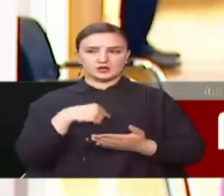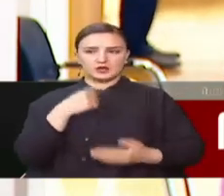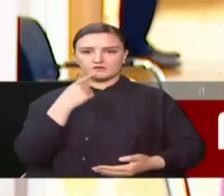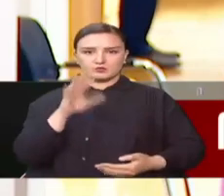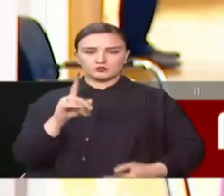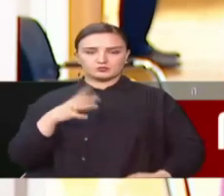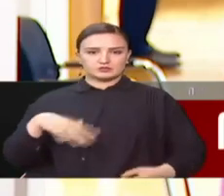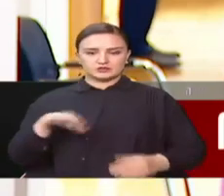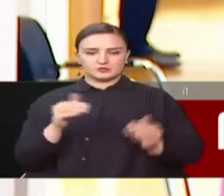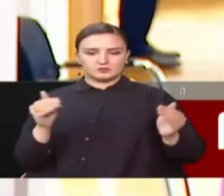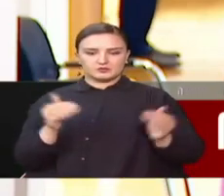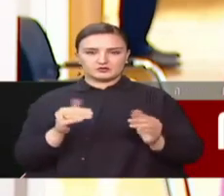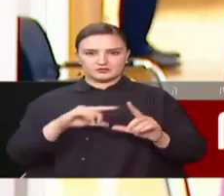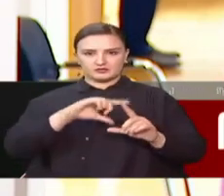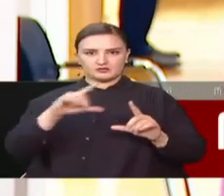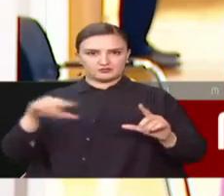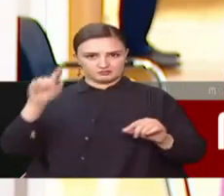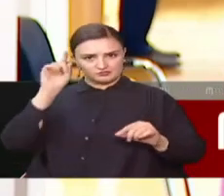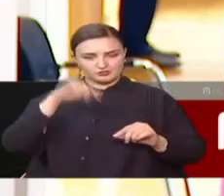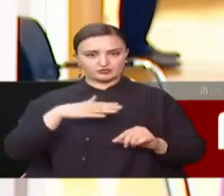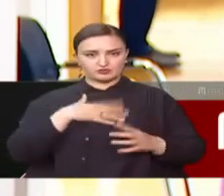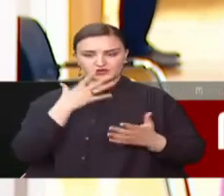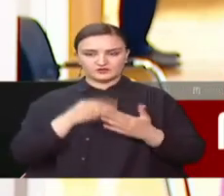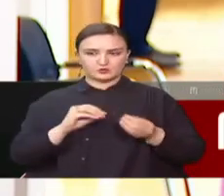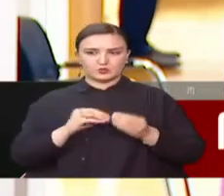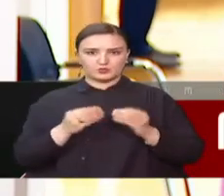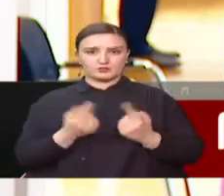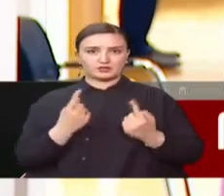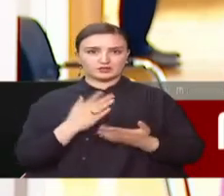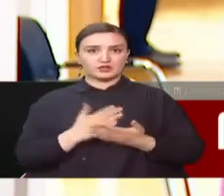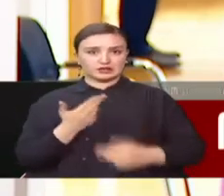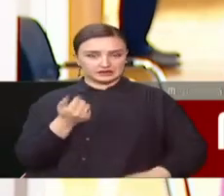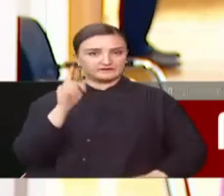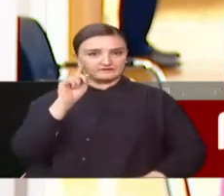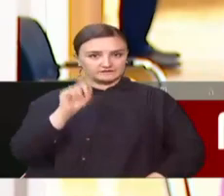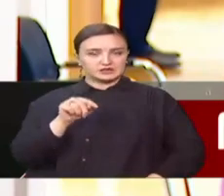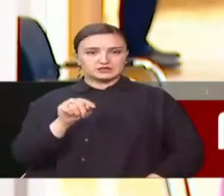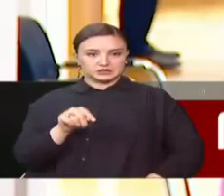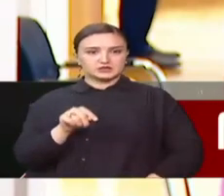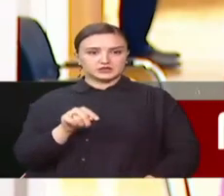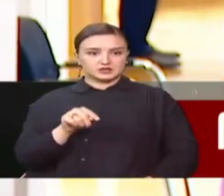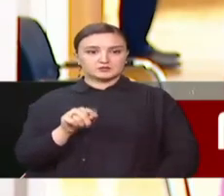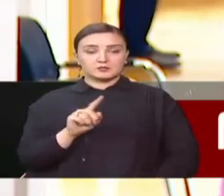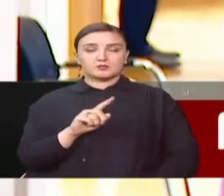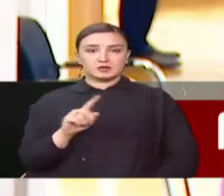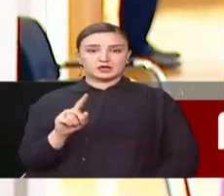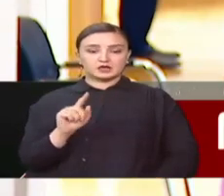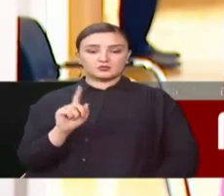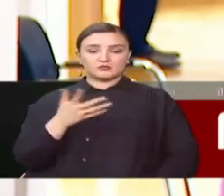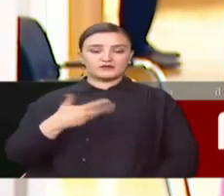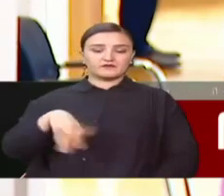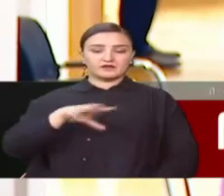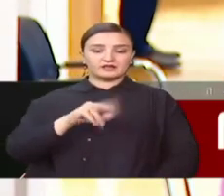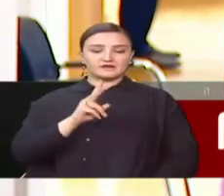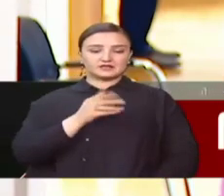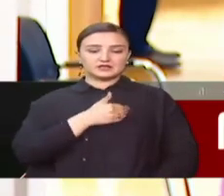რომ საქართველო პატარა ქვეყანა და ყოველას გვესმის ჩვენი გამოწვევები გვაქვს რა თქმა უნდა და ამაზე ორი აზრი არ არის მაგრამ ის რომ ყველა